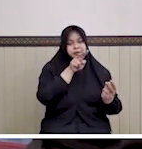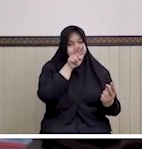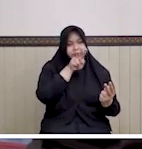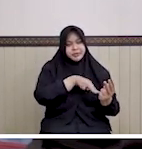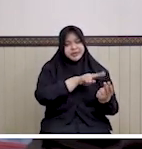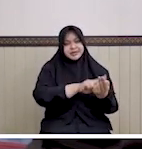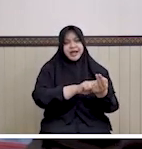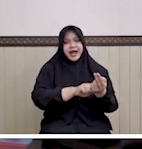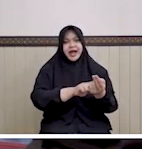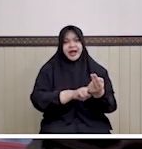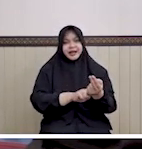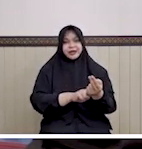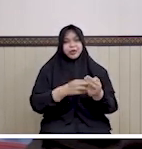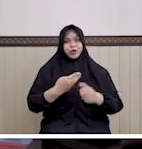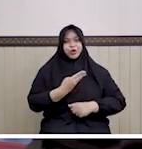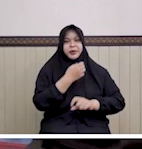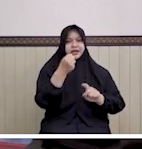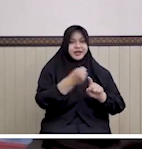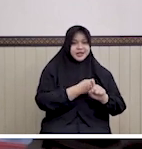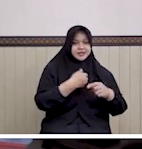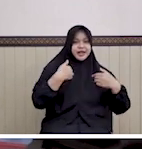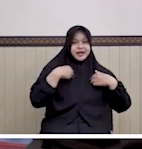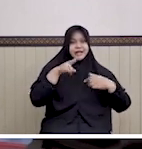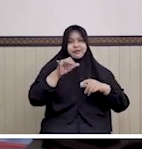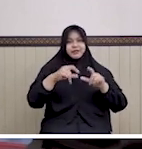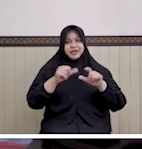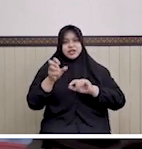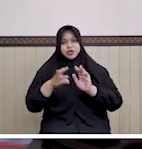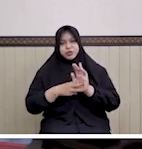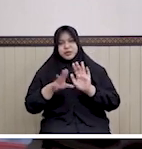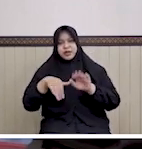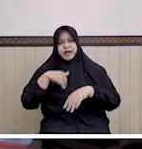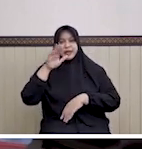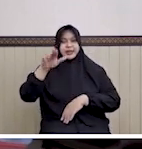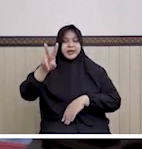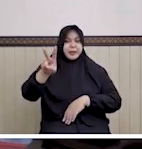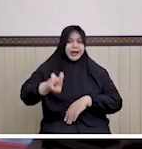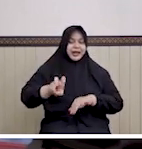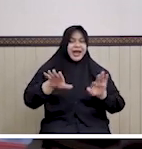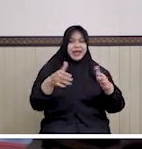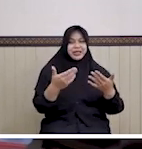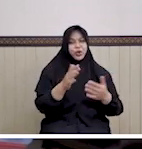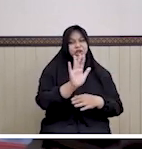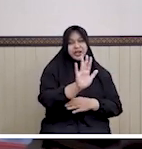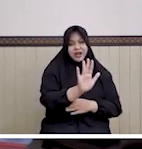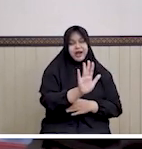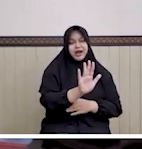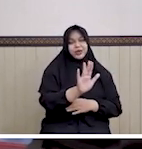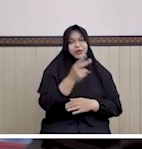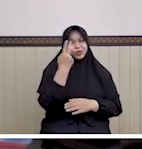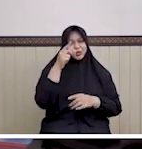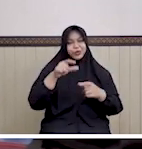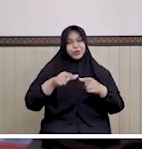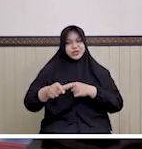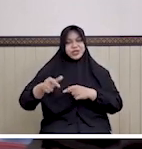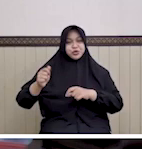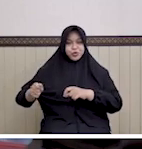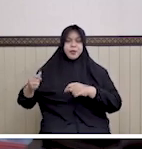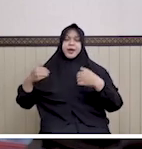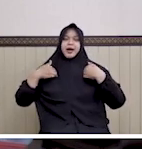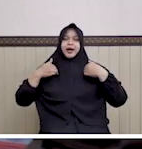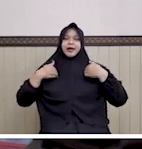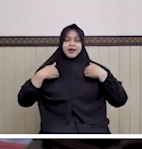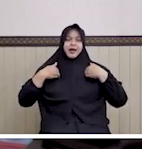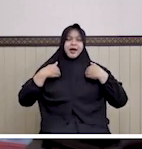harus standar film entah itu nanti dipakai proses hukum maupun tidak itu mereka sudah punya ha Iya